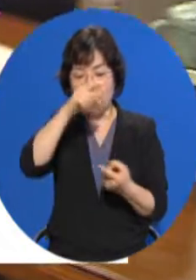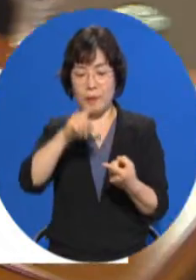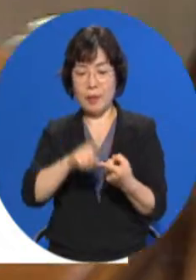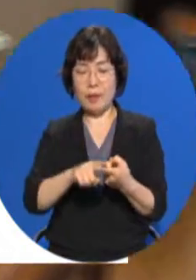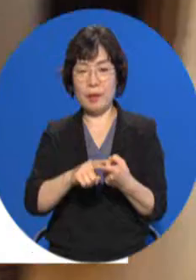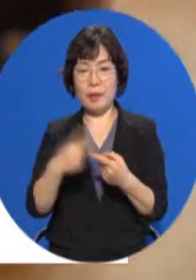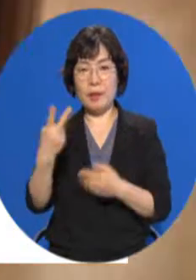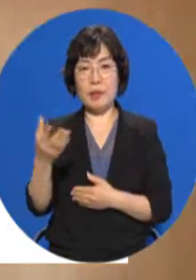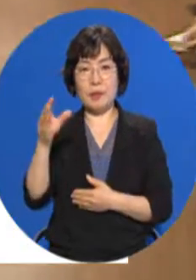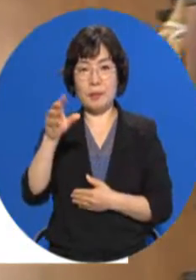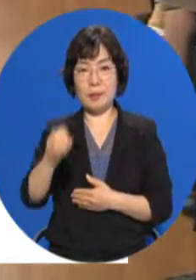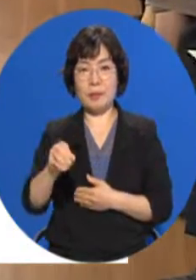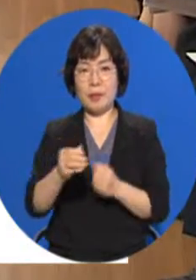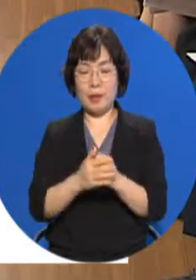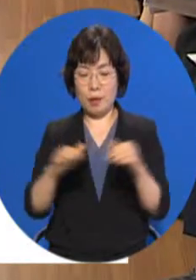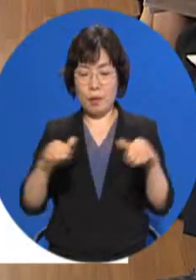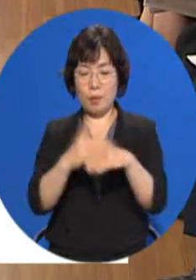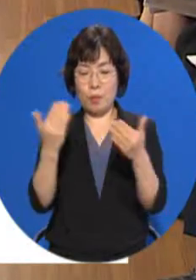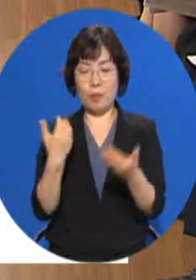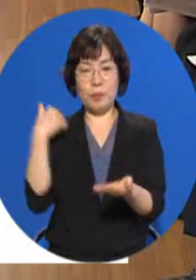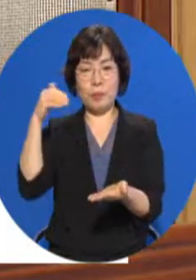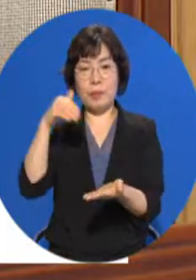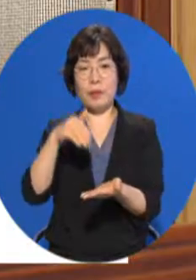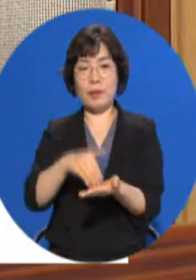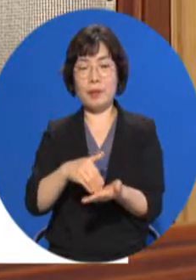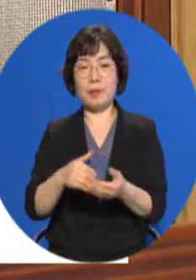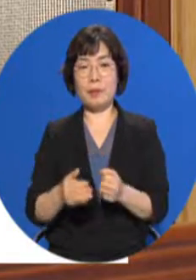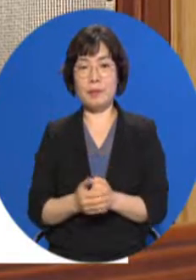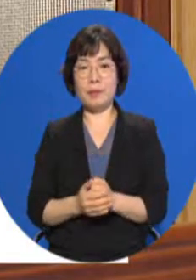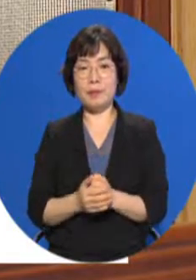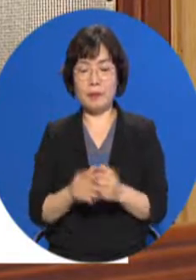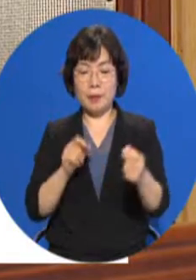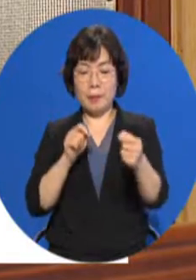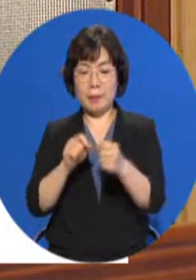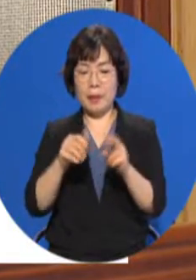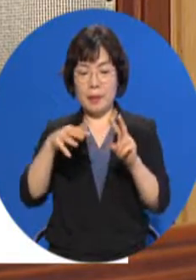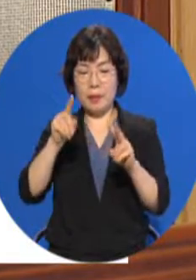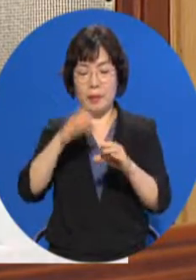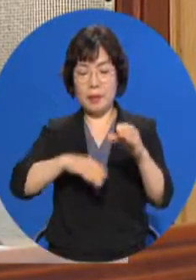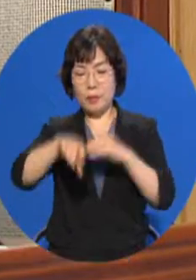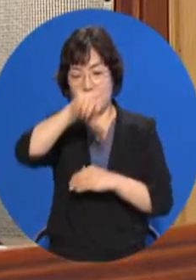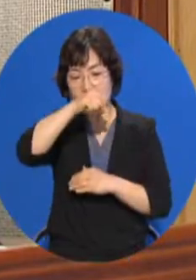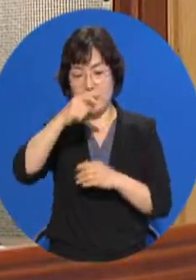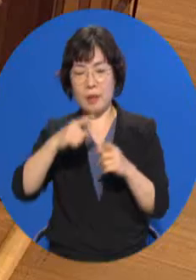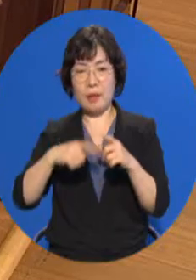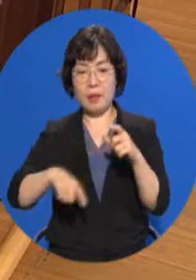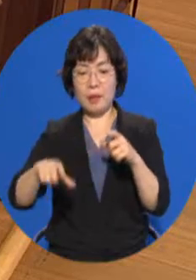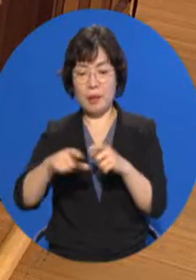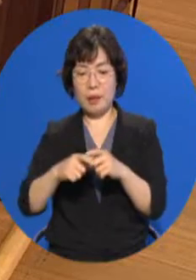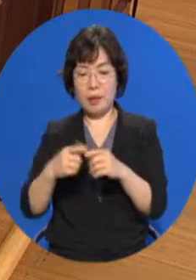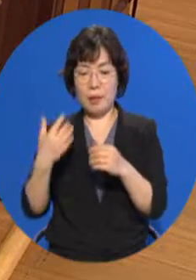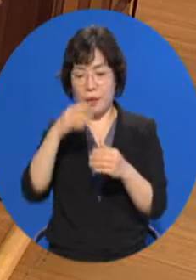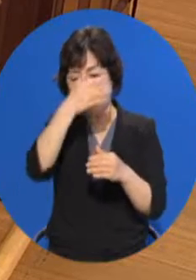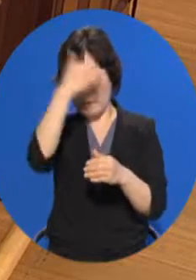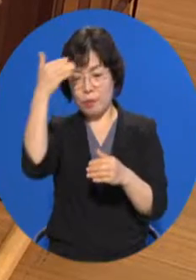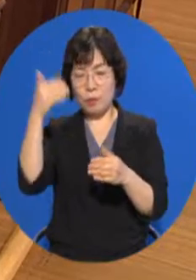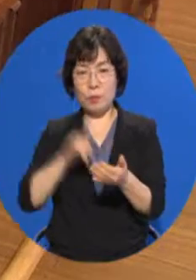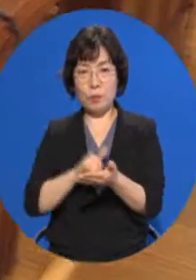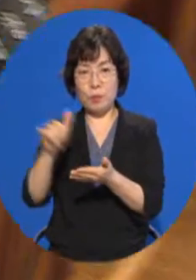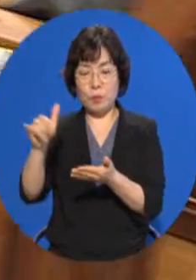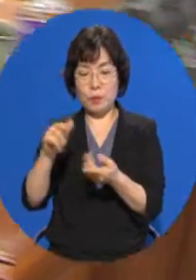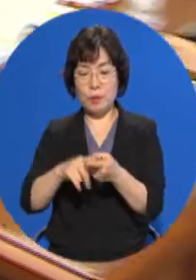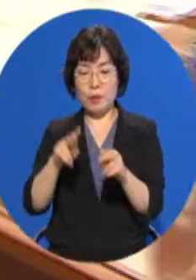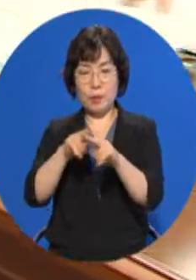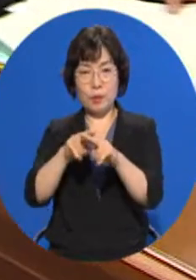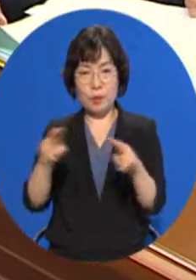예산 2000만원은 전액 반납 합니다 조만간 이 술 추경예산 심사과정에서 해외연수 예산을 코로나